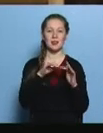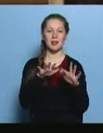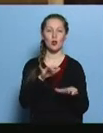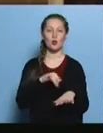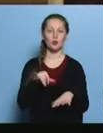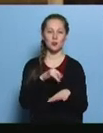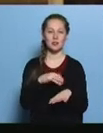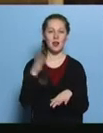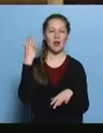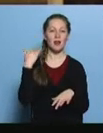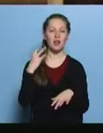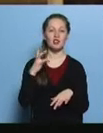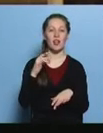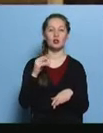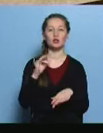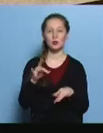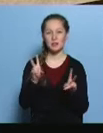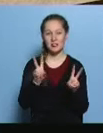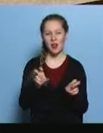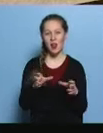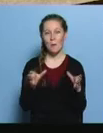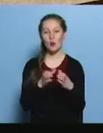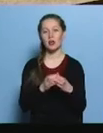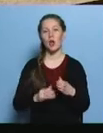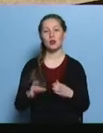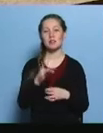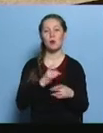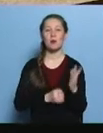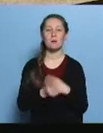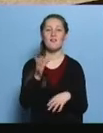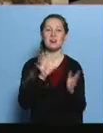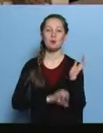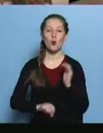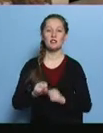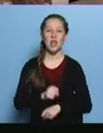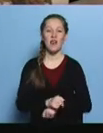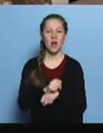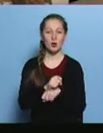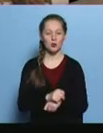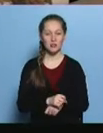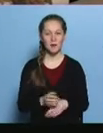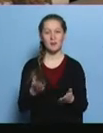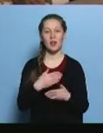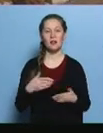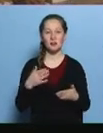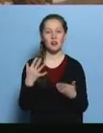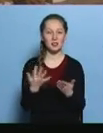так раньше называли первых бойцов штурмовых батальонов, в республике появились сразу после революции. Нашли интересные